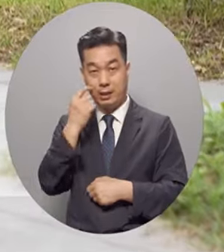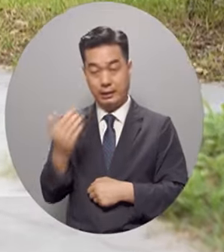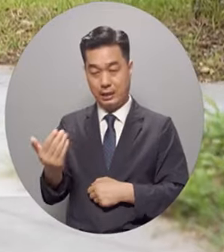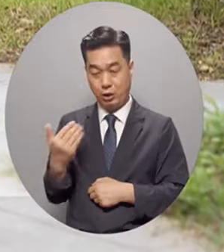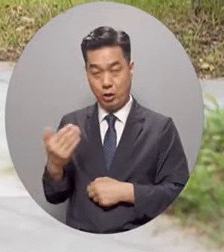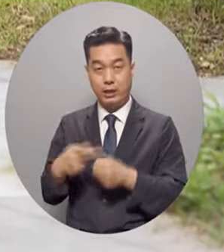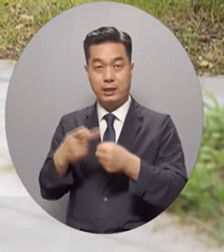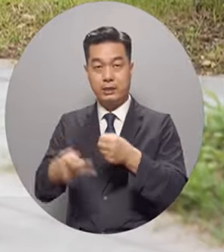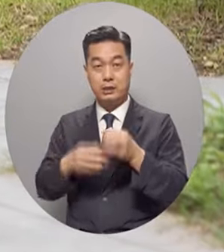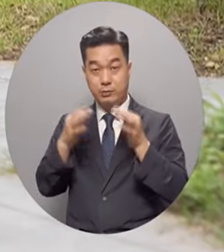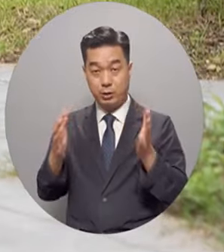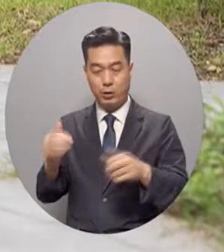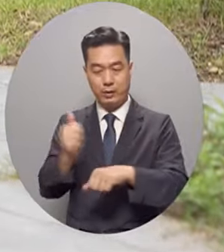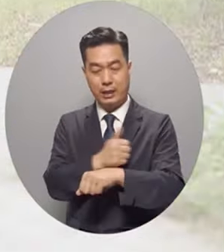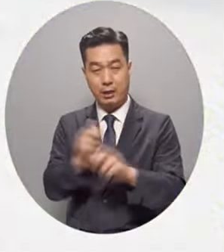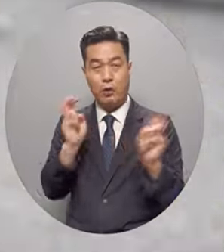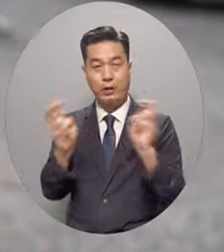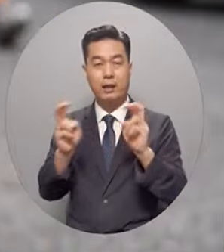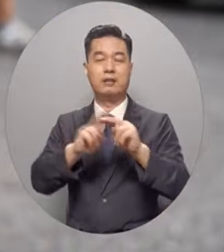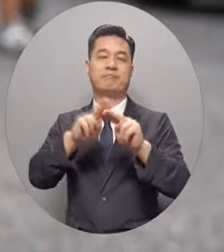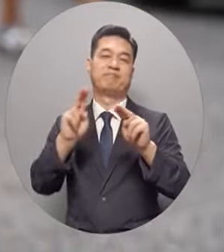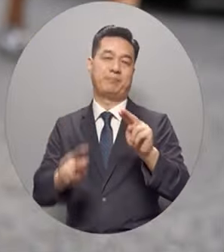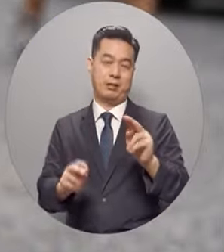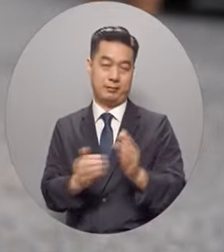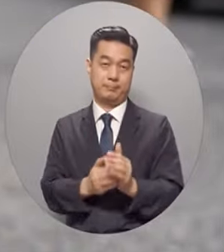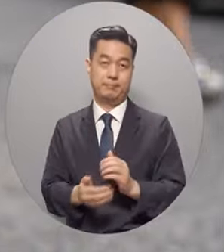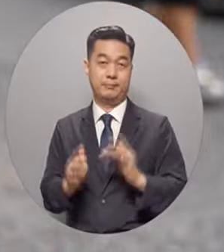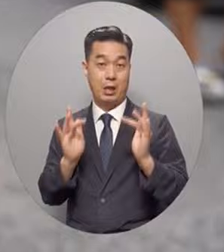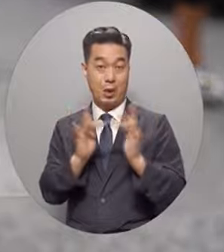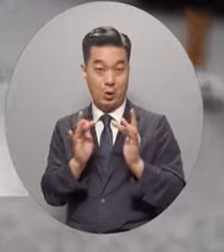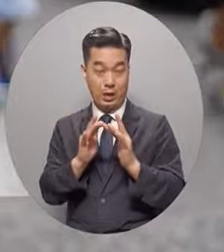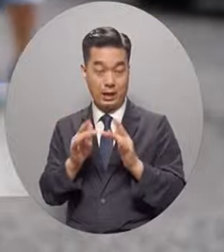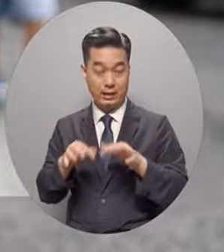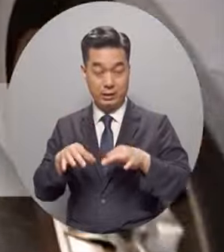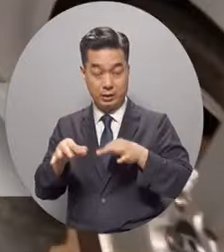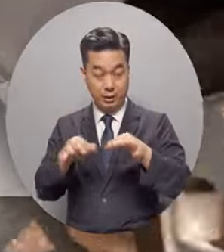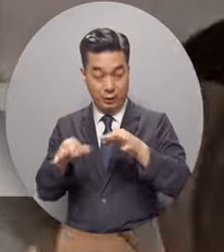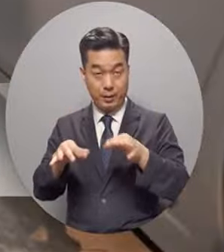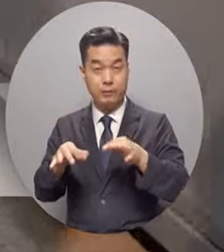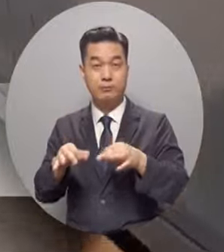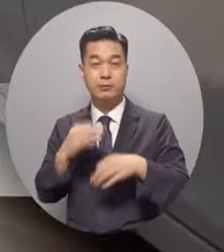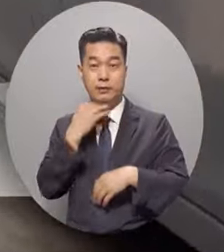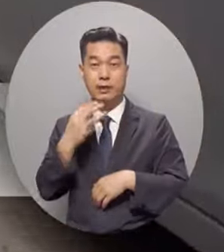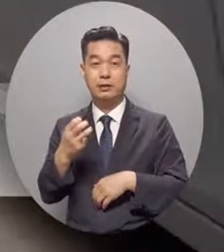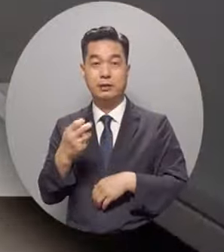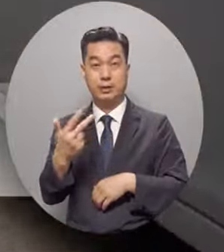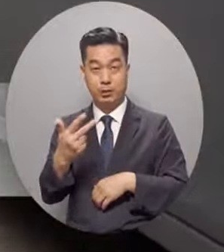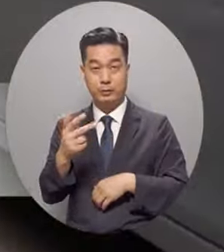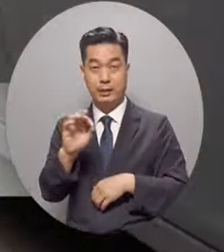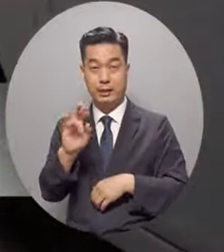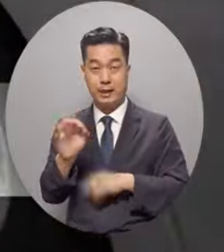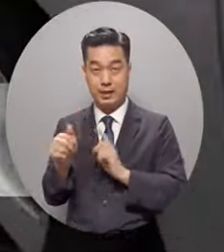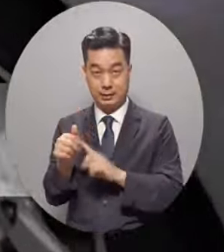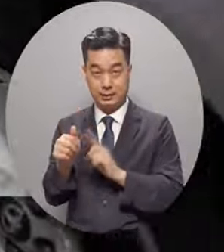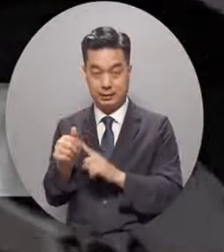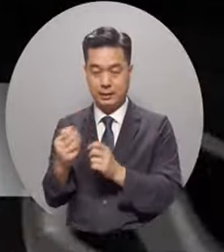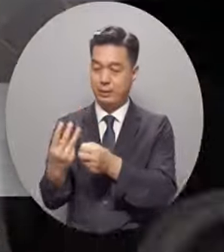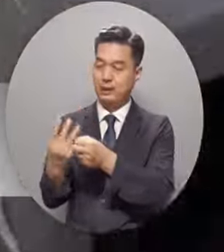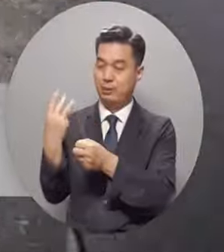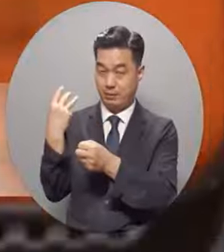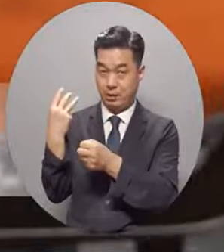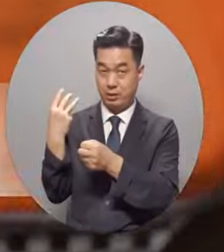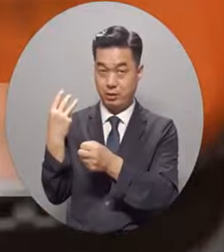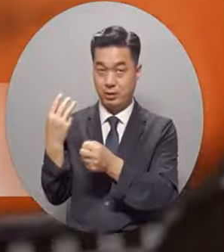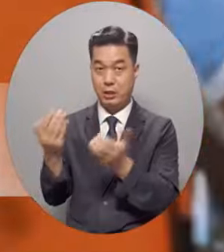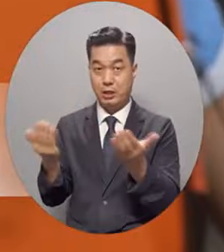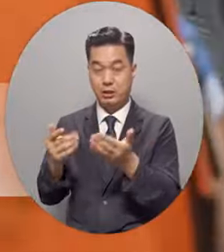다닌 회사를 그만뒀습니다. 온라인 쇼핑몰에서 일한 37살 양모 씨는 3년 전 회사에 근로시간